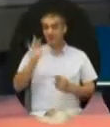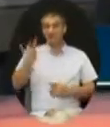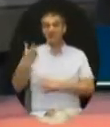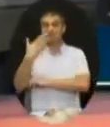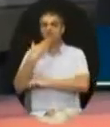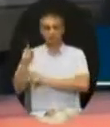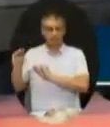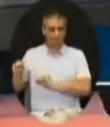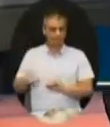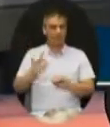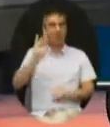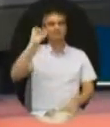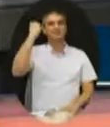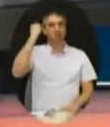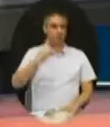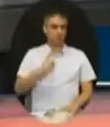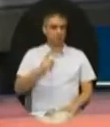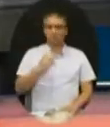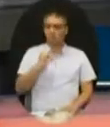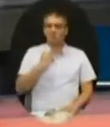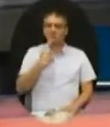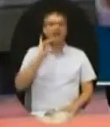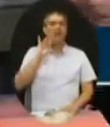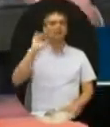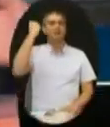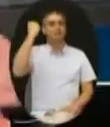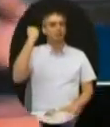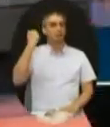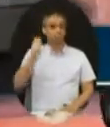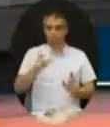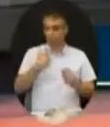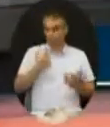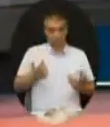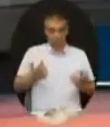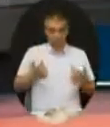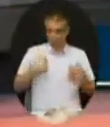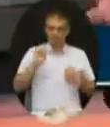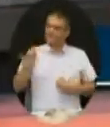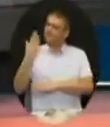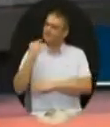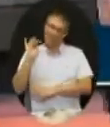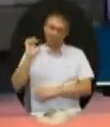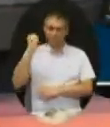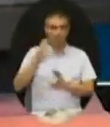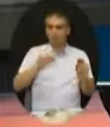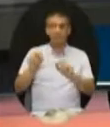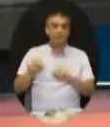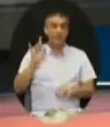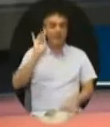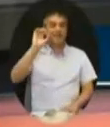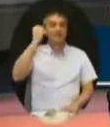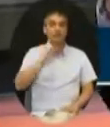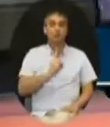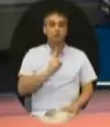ומאנטי-ישראליות גולשים לאנטי-ציונות. עכשיו, מה זה אנטי-ציונות? אנשים יגידו, לא, אנחנו אנטי-ישראלים ואנטי-ציונים זה אותו דבר.